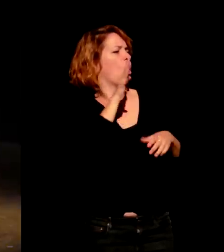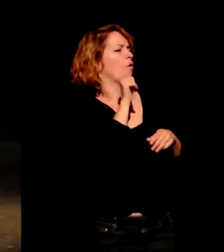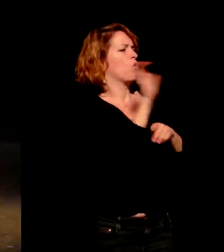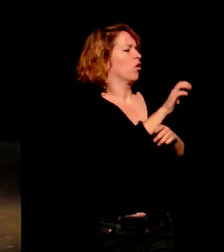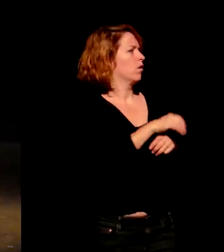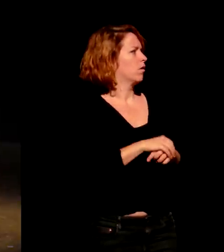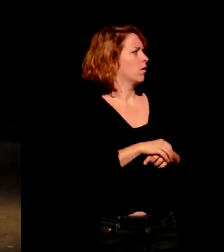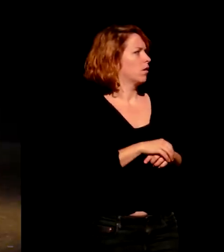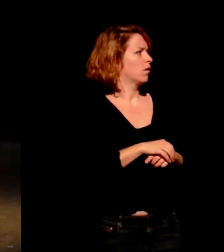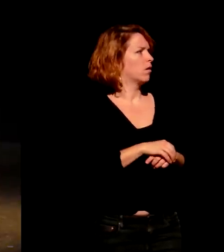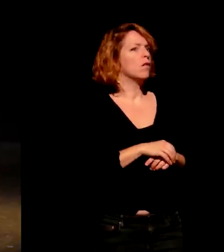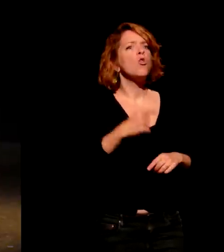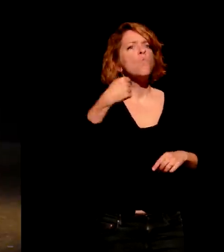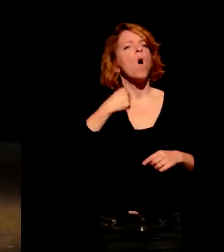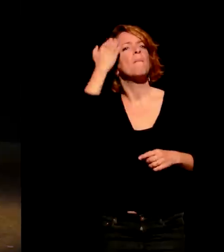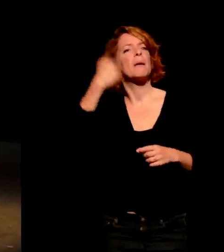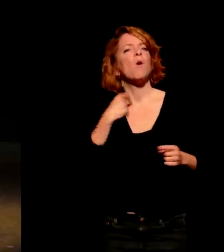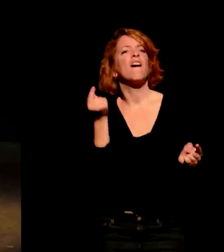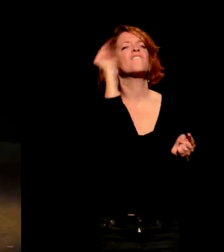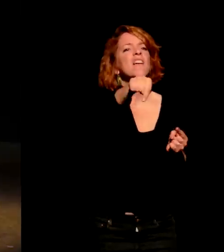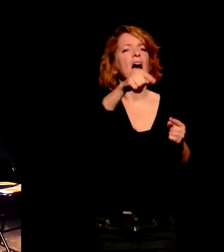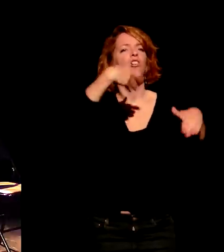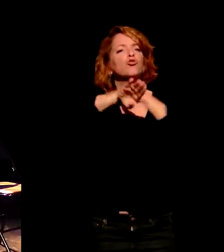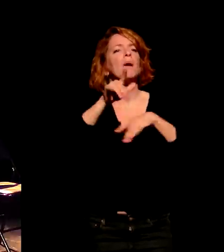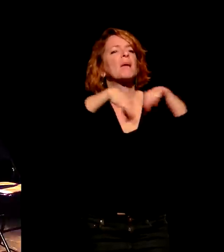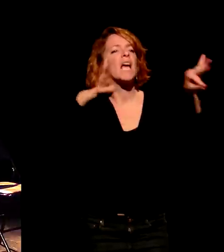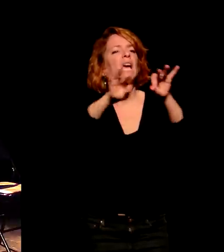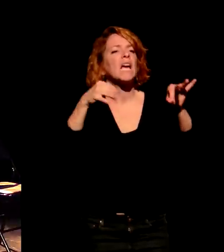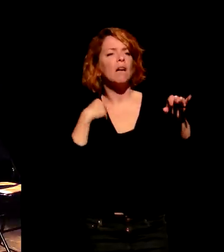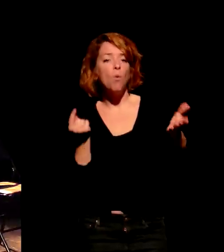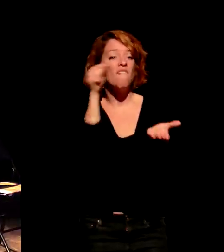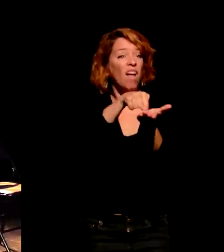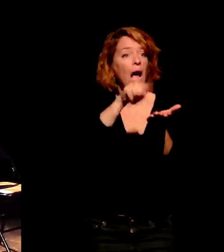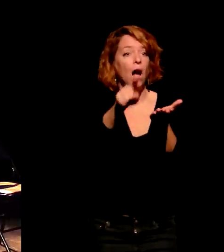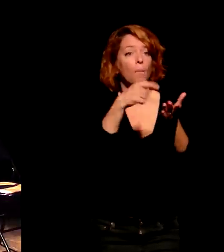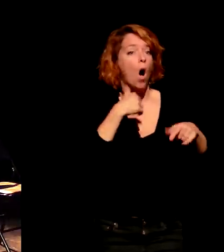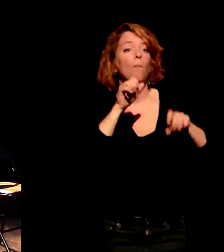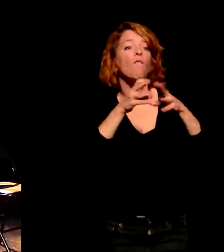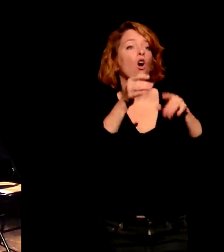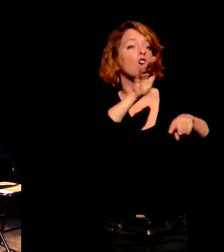Quand on vient, nous, dans vos pays, on vous fait pas chier! Pourquoi vous nous faites chier chez nous?